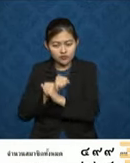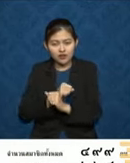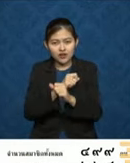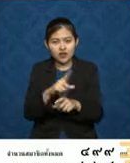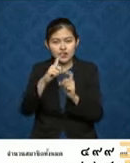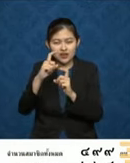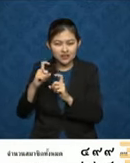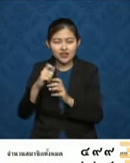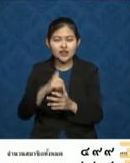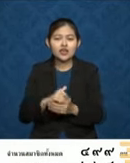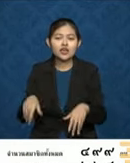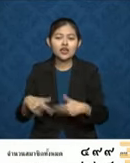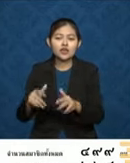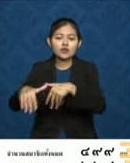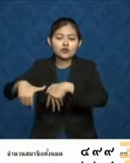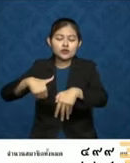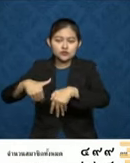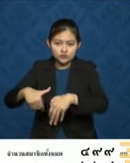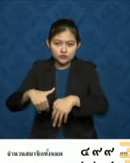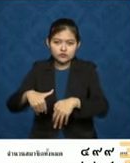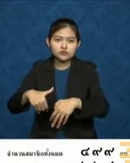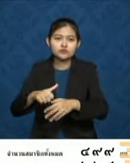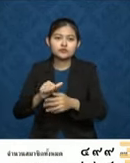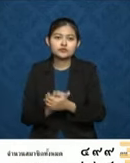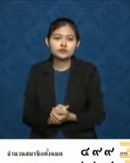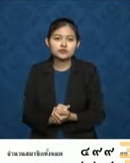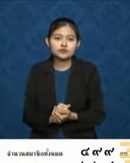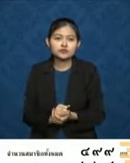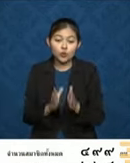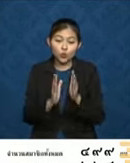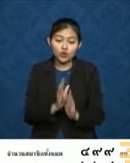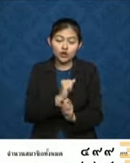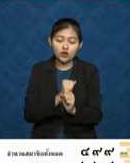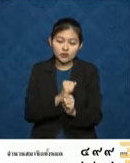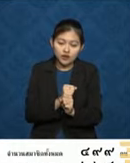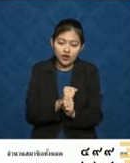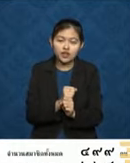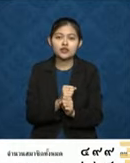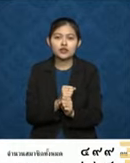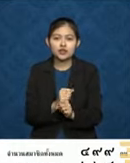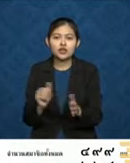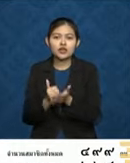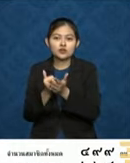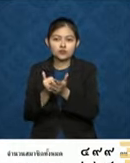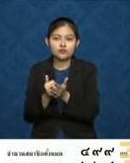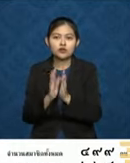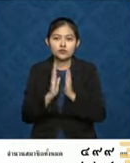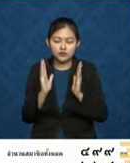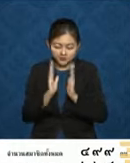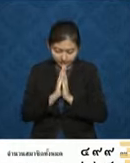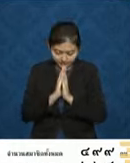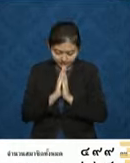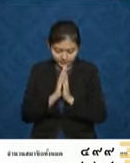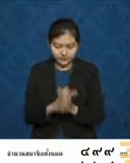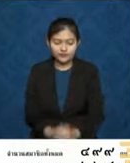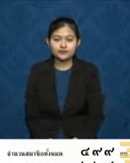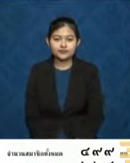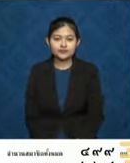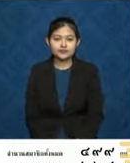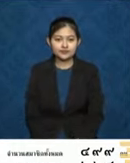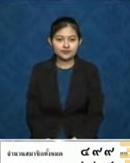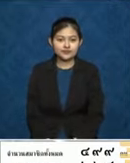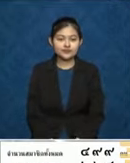พ่อแม่พี่น้องชาวอำเภอสุงเนินแล้วก็พ่อแม่พี่น้องหรือพนักงานในนวนครด้วยค่ะขอบคุณค่ะต่อไป